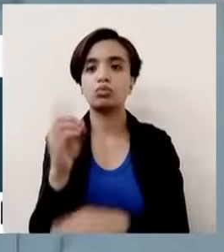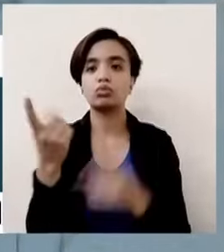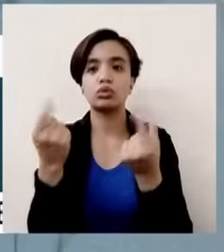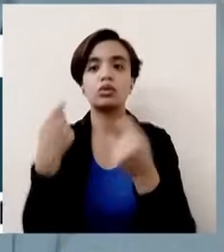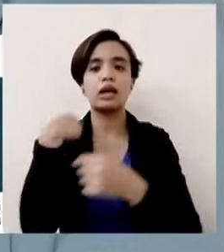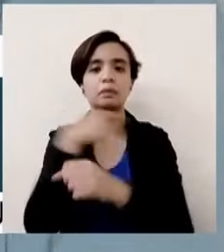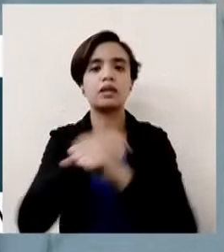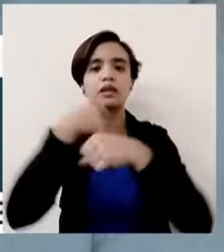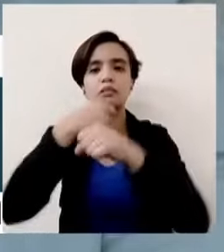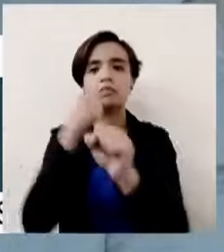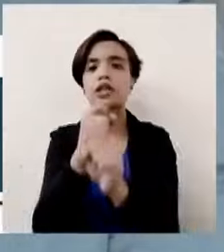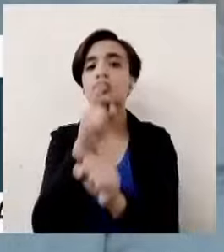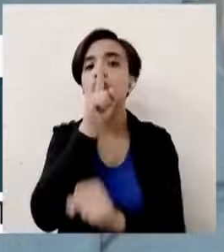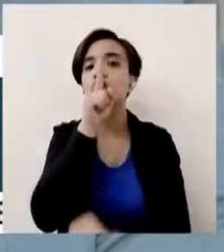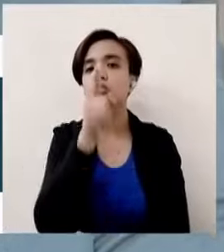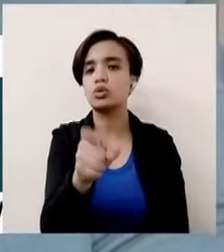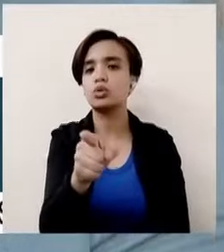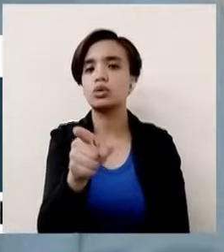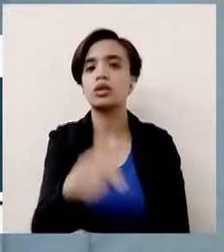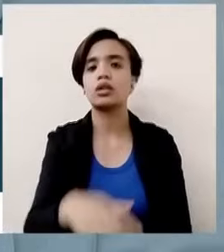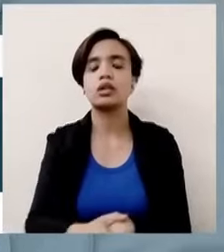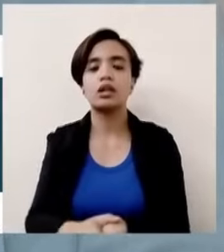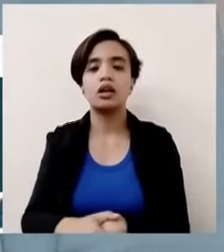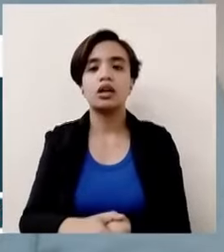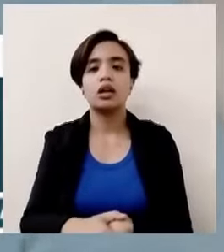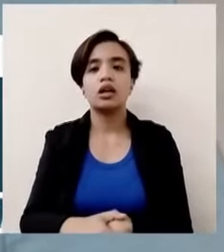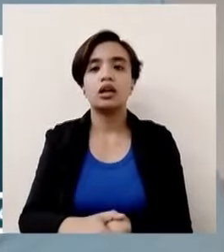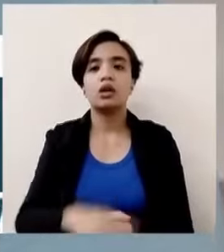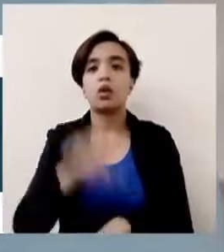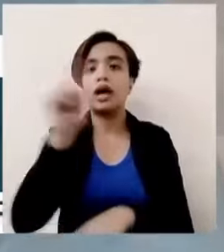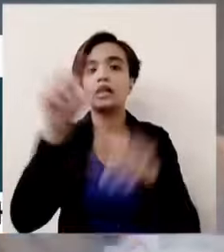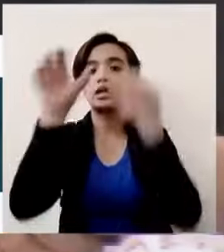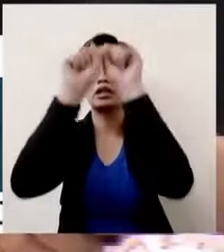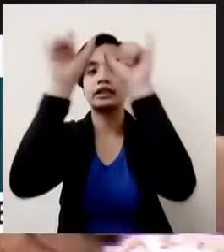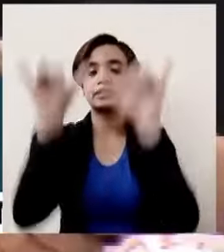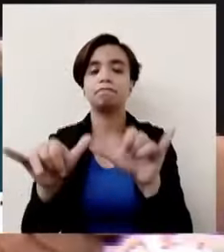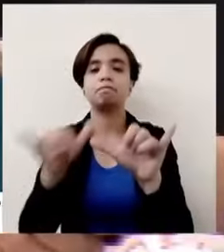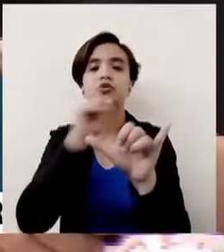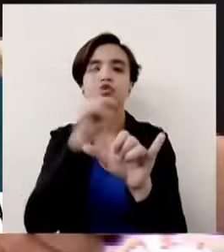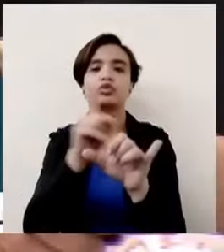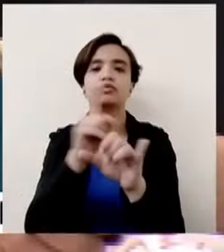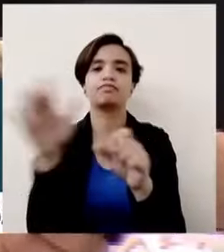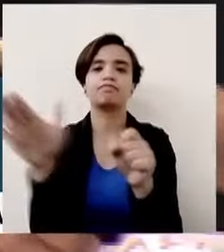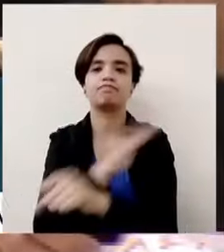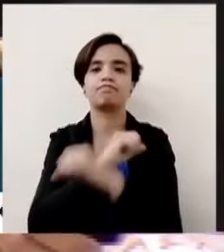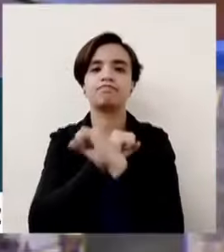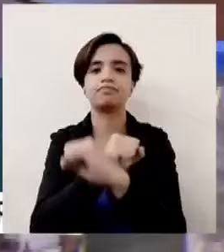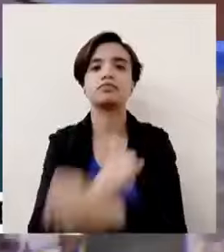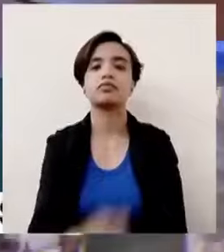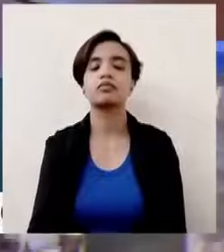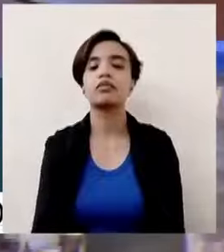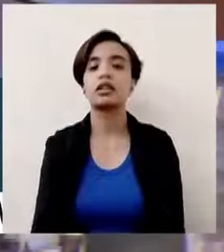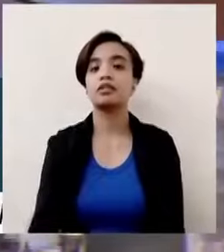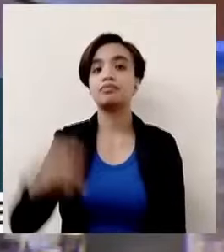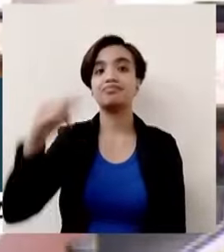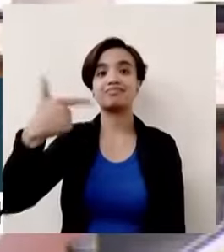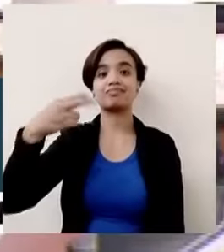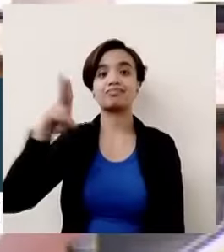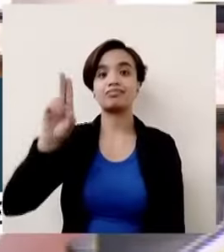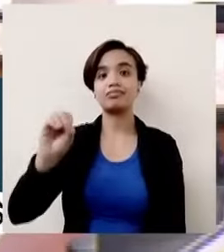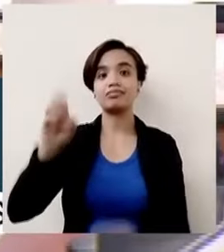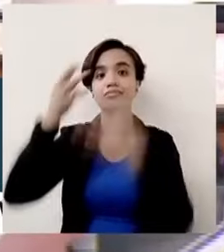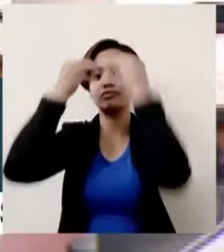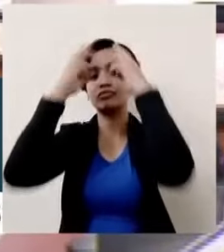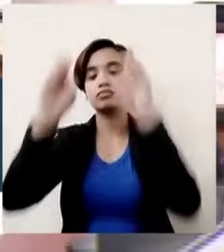na talagang kumbaga yung sistema natin ay fully protected. In Go's case, Senator Riz Ontiveros and